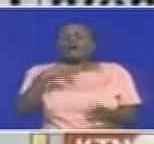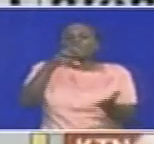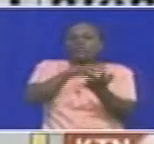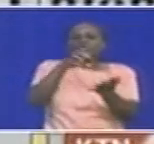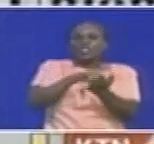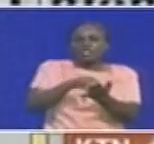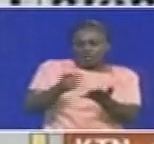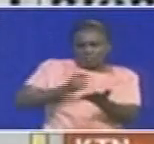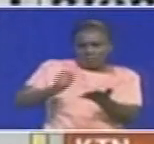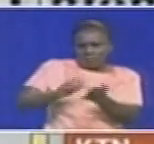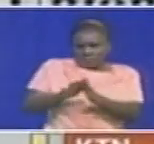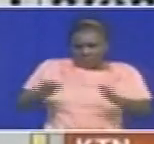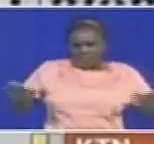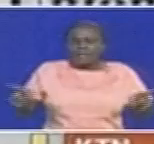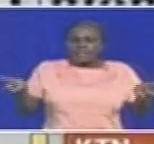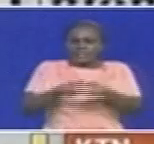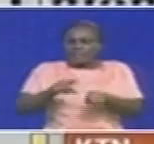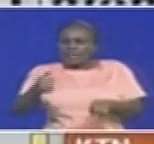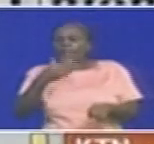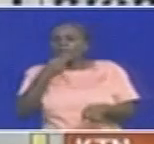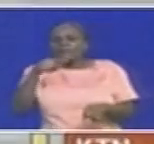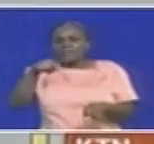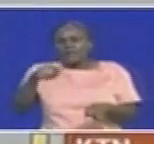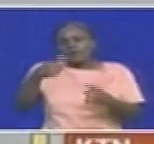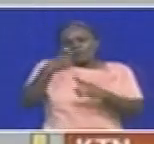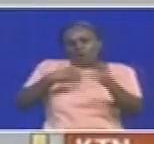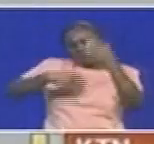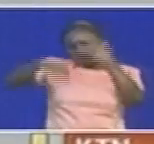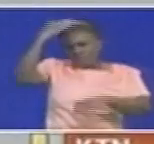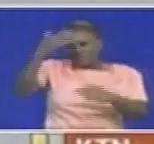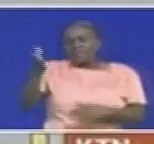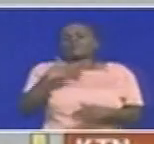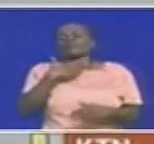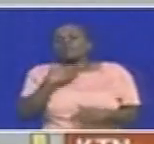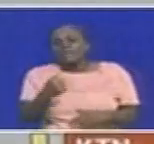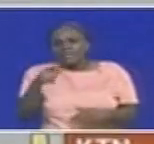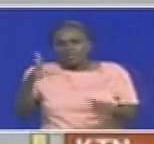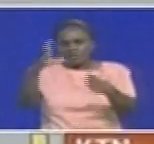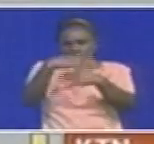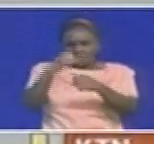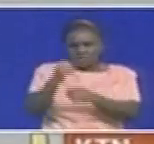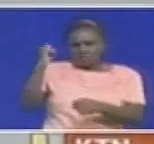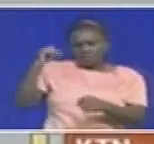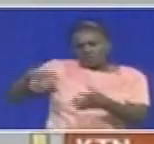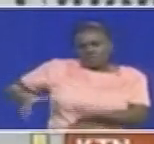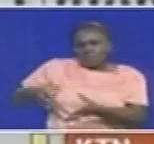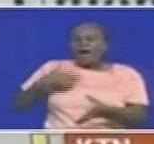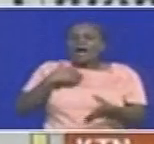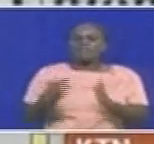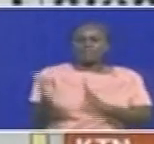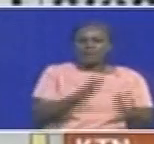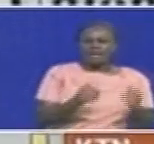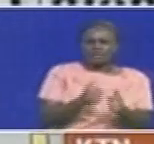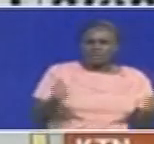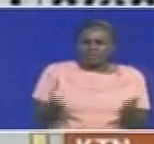mkuu na atapata upinzani kutoka kwa Ucheng Ahaya wa chuo kikuu cha Masinde Muliro. Shirikisho hilo la raga humu nchini lina mipango kabambe ya